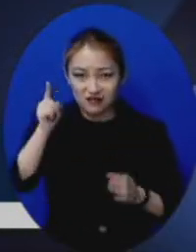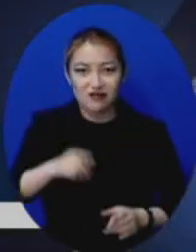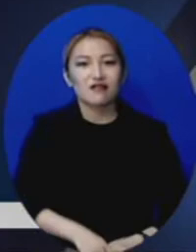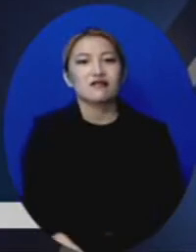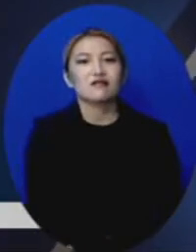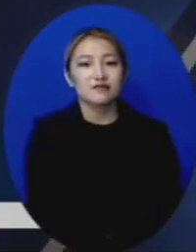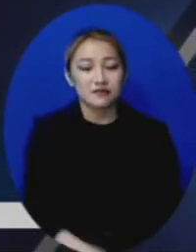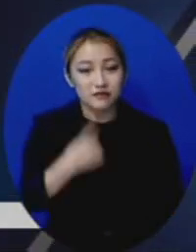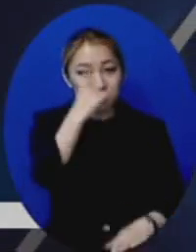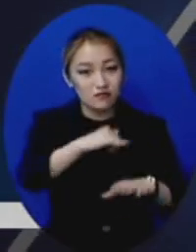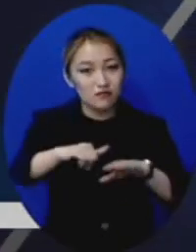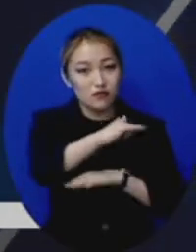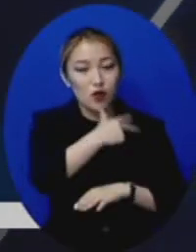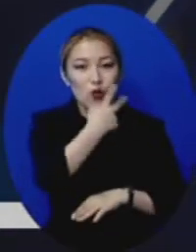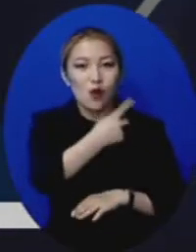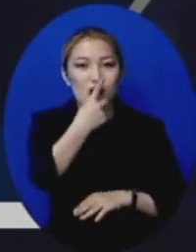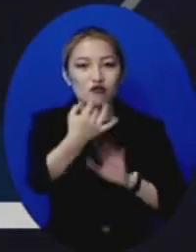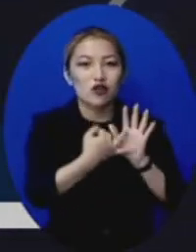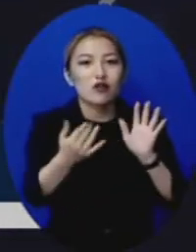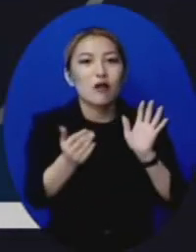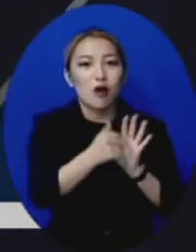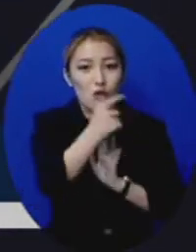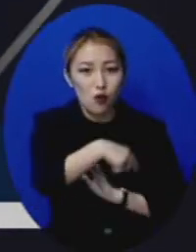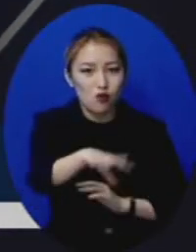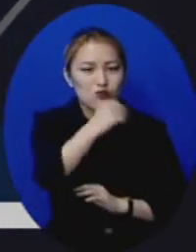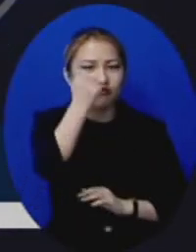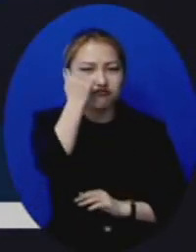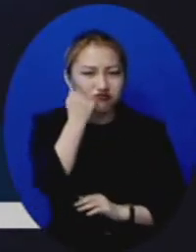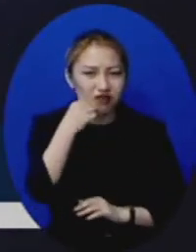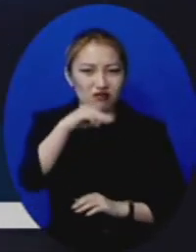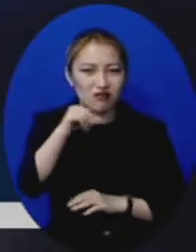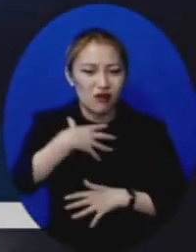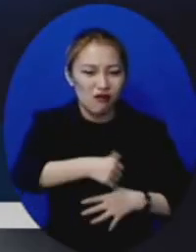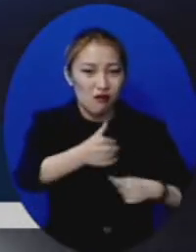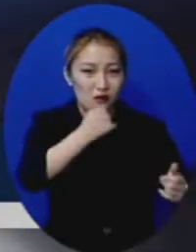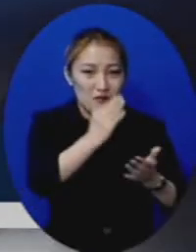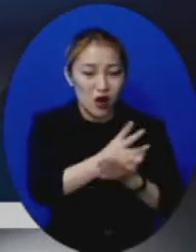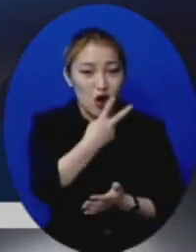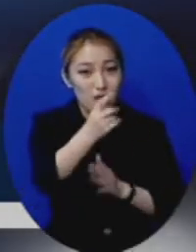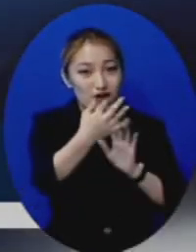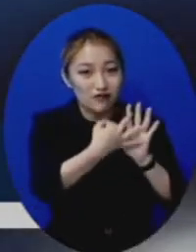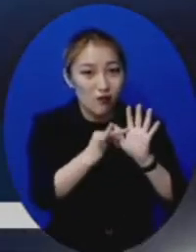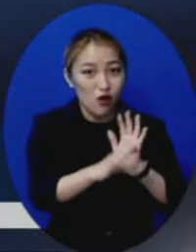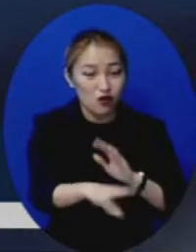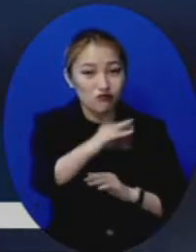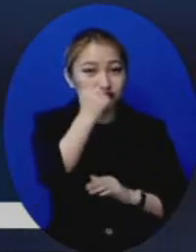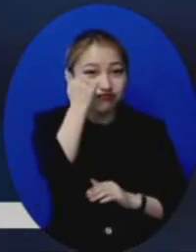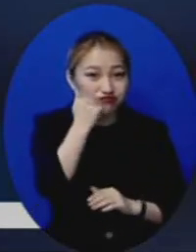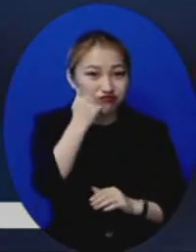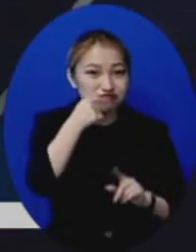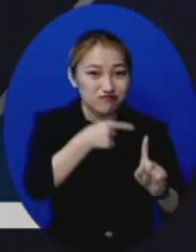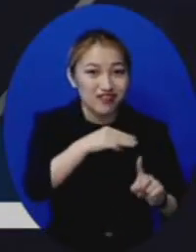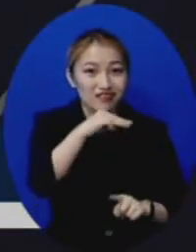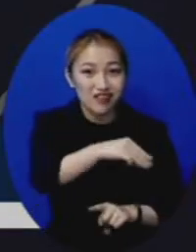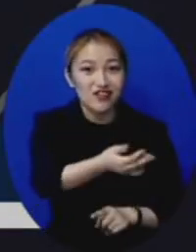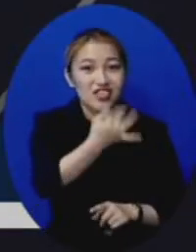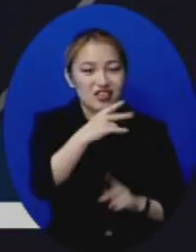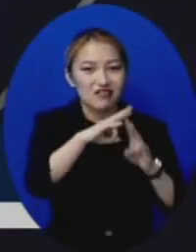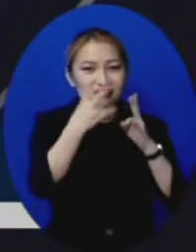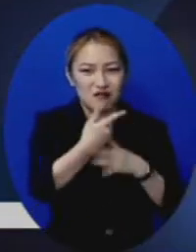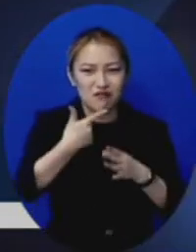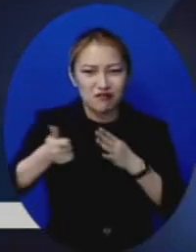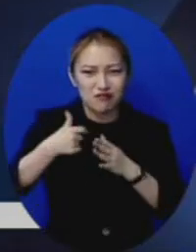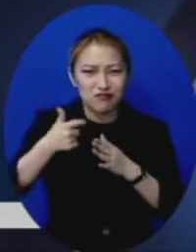Монгол улсад дунджаар 317,000 хүн өндөр насны тэтгэвэр авч байна. 2018 онд өндөр насны тэтгэвэр тогтоохдоо нийгмийн даатгалын